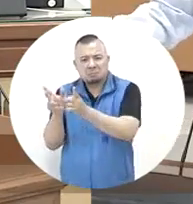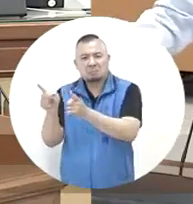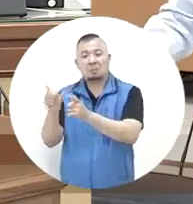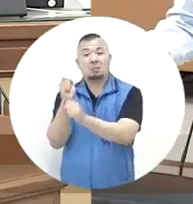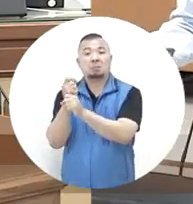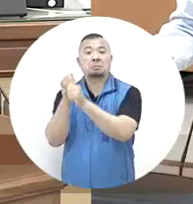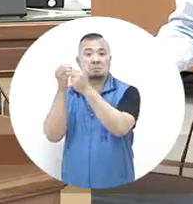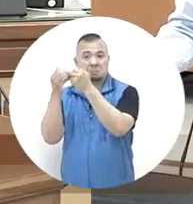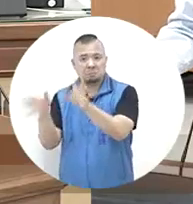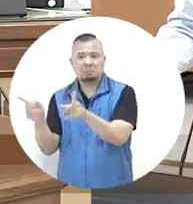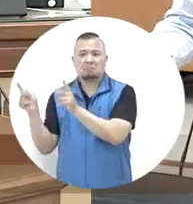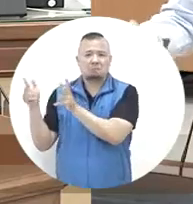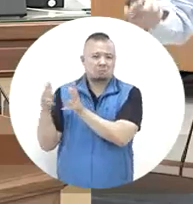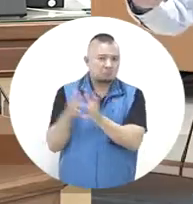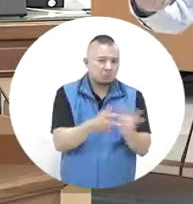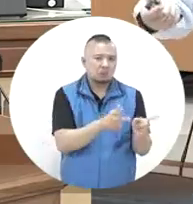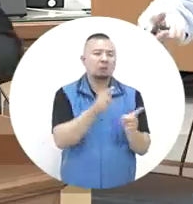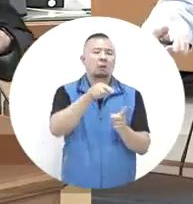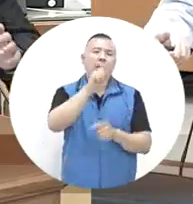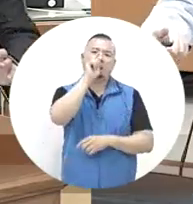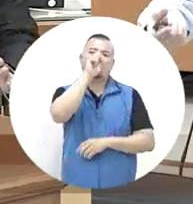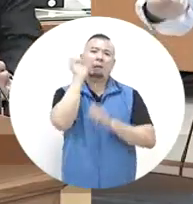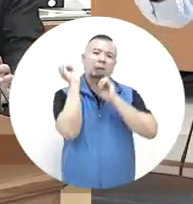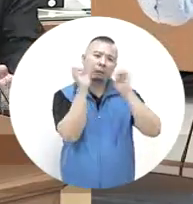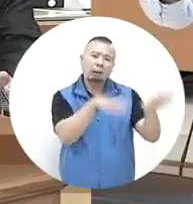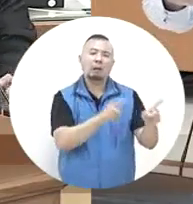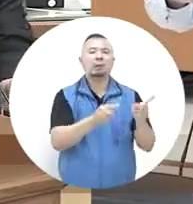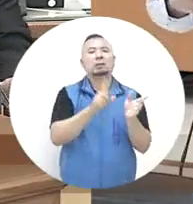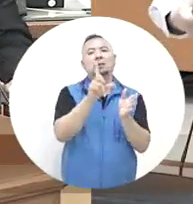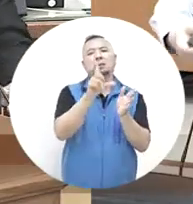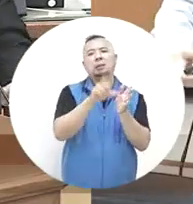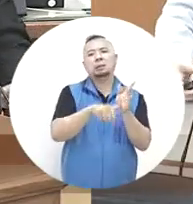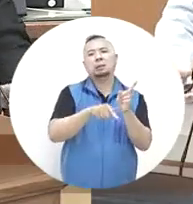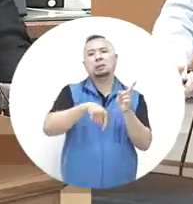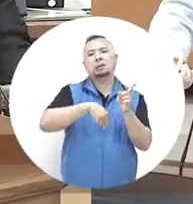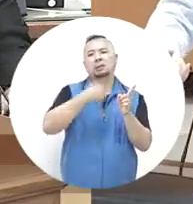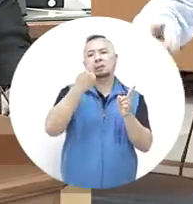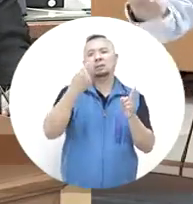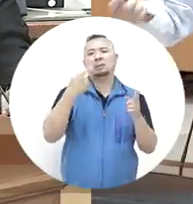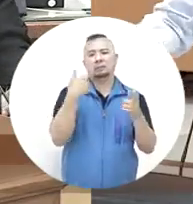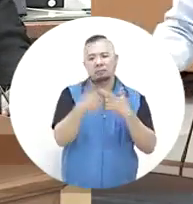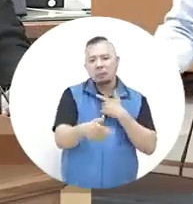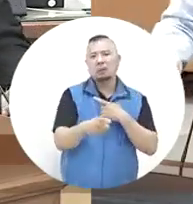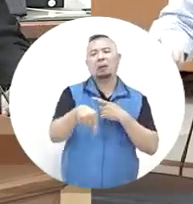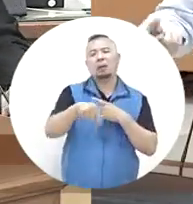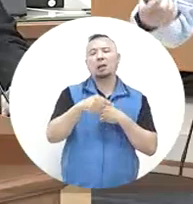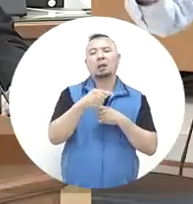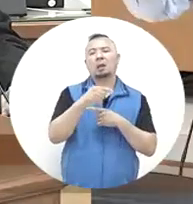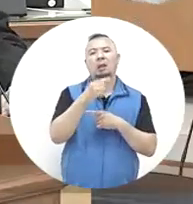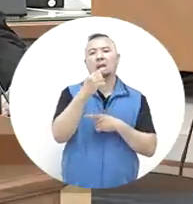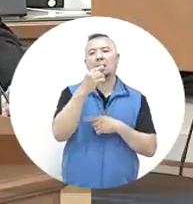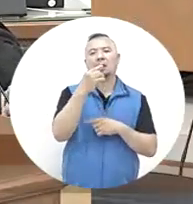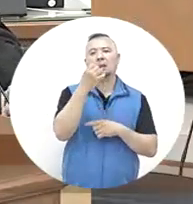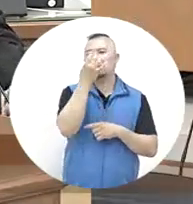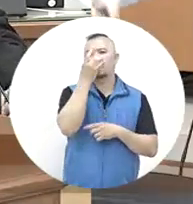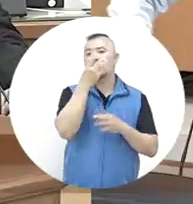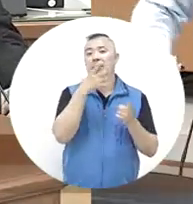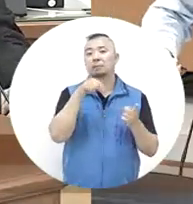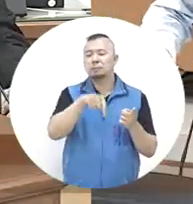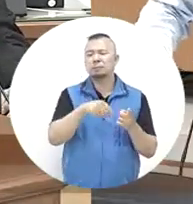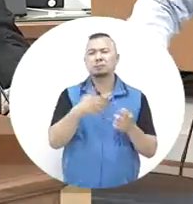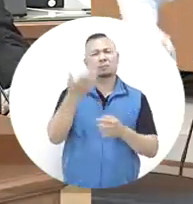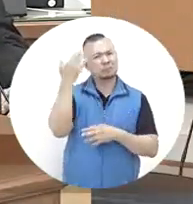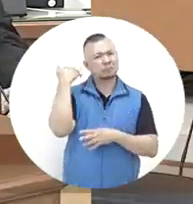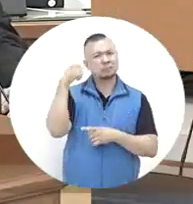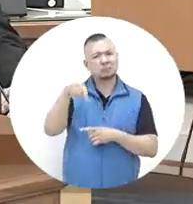可以请市长帮忙一下哦，把这个东西把它改回原本哦，老镇长。哦，已经做了